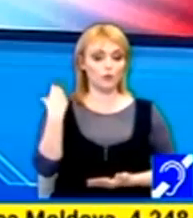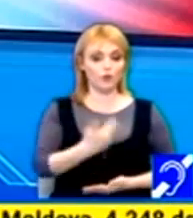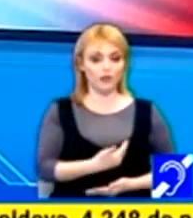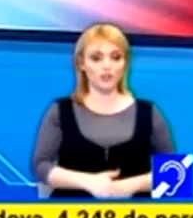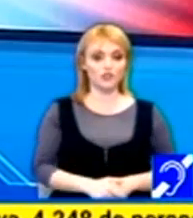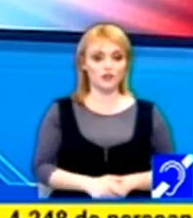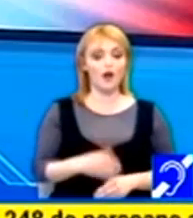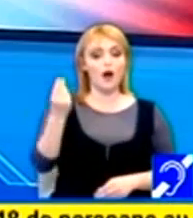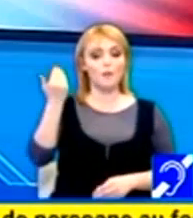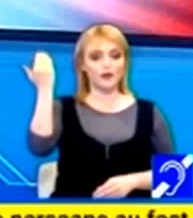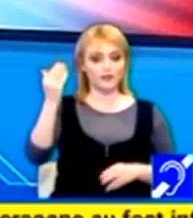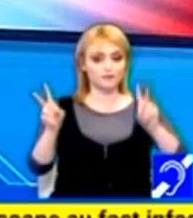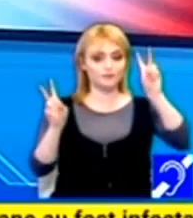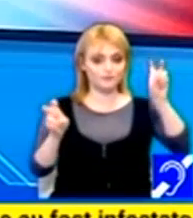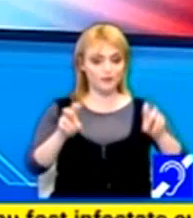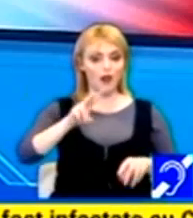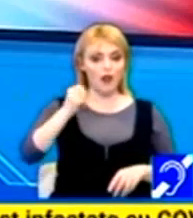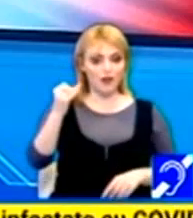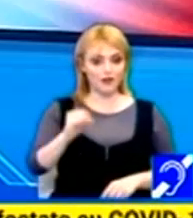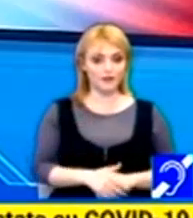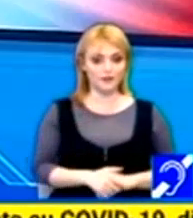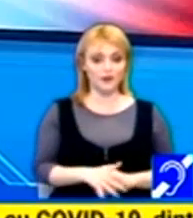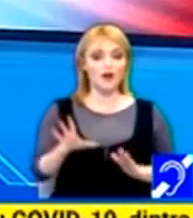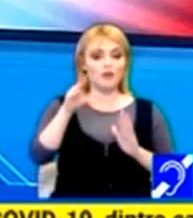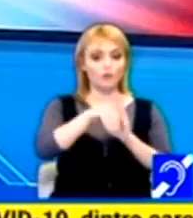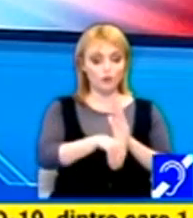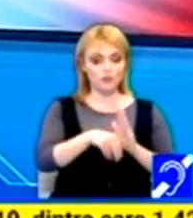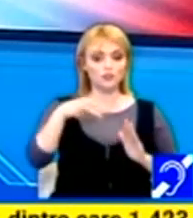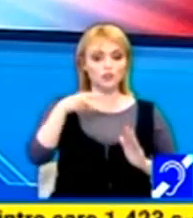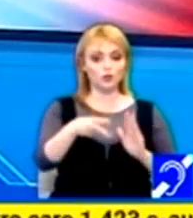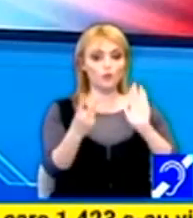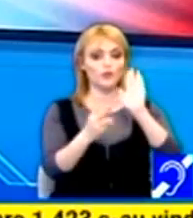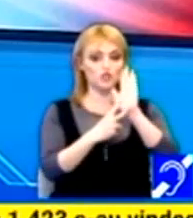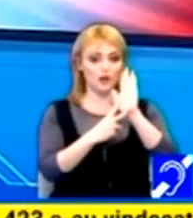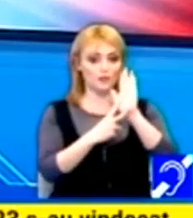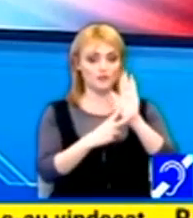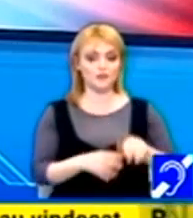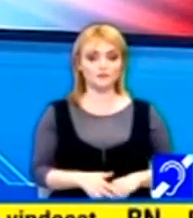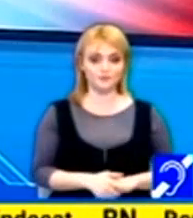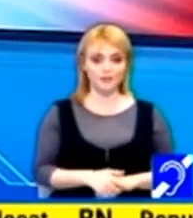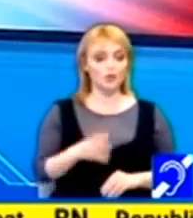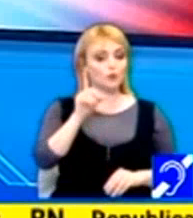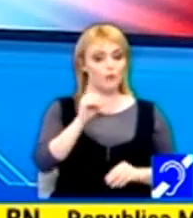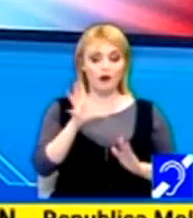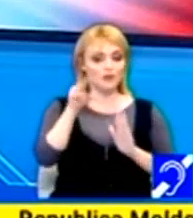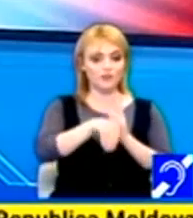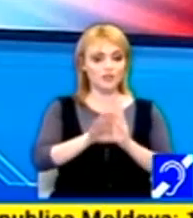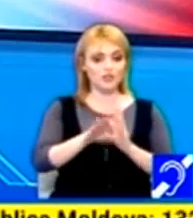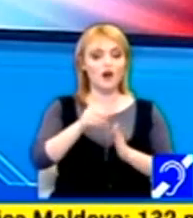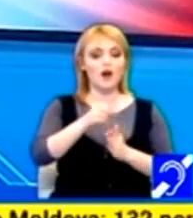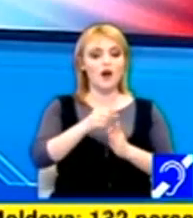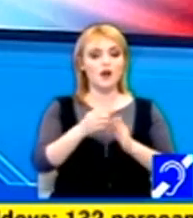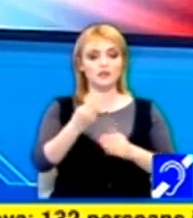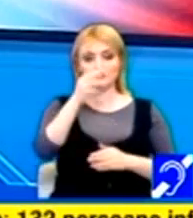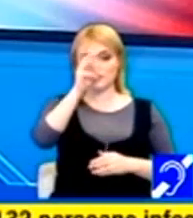românesc, face parte din Marea Familie Europeană din anul 2007, însă nu a aderat la spațiul Schengen. România este al